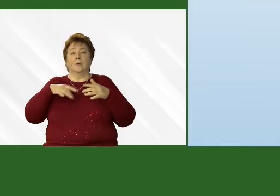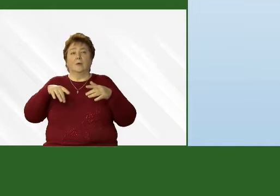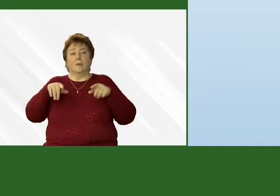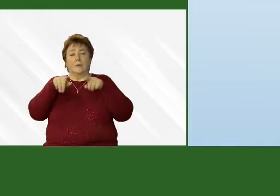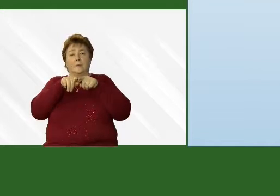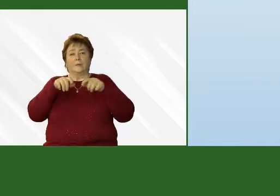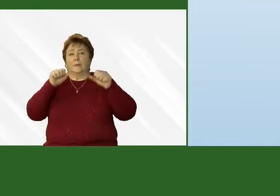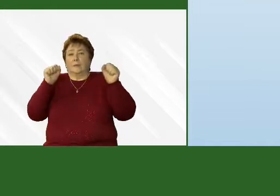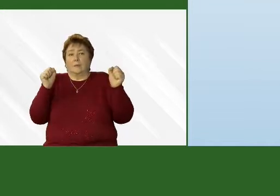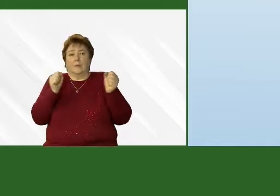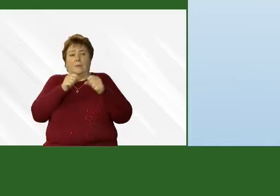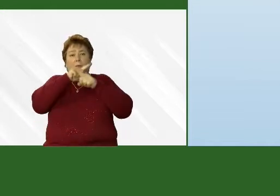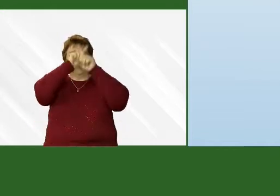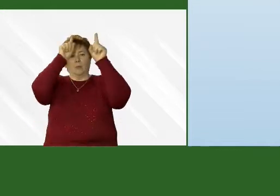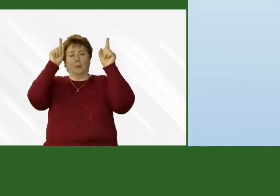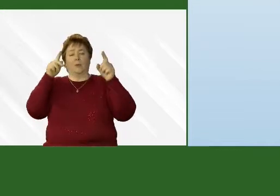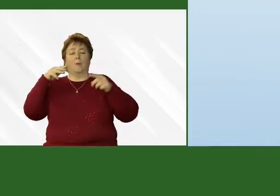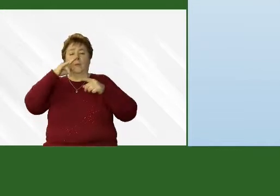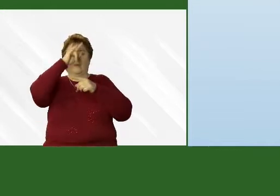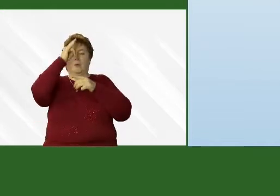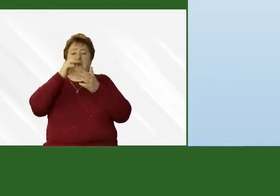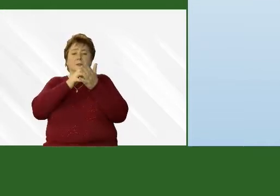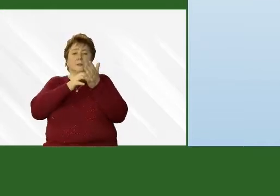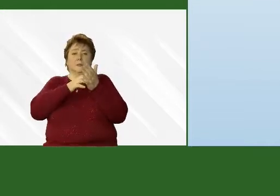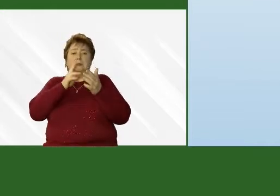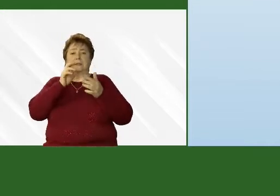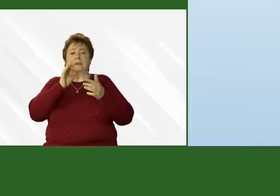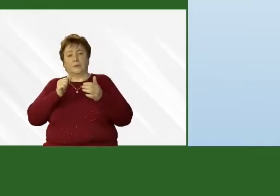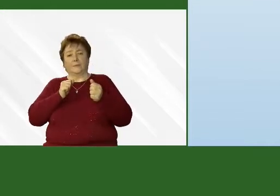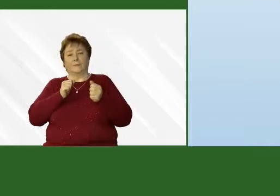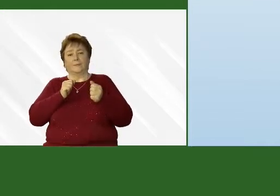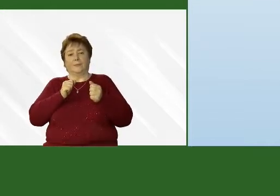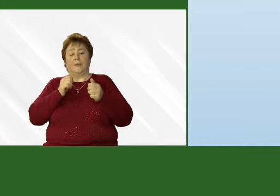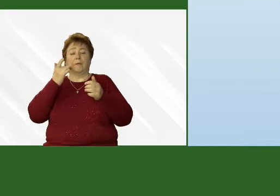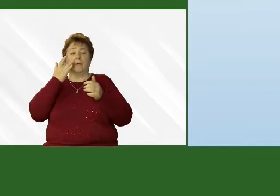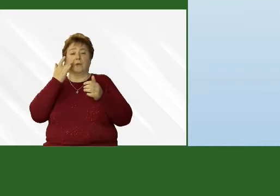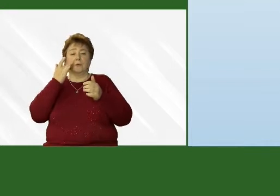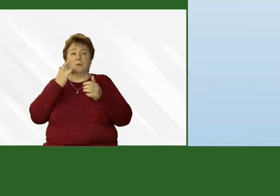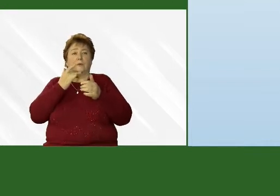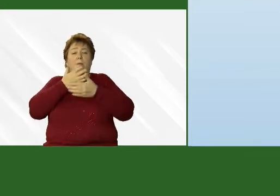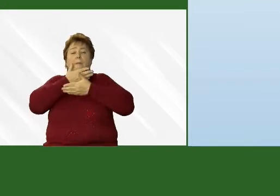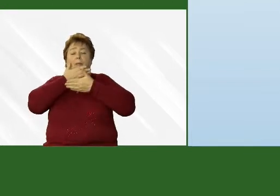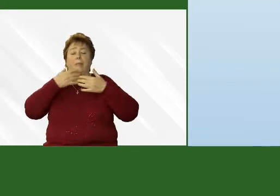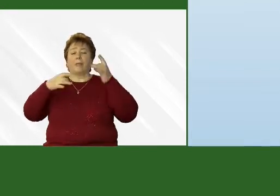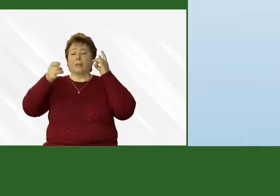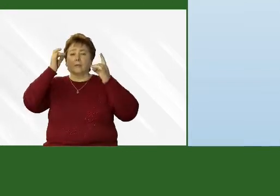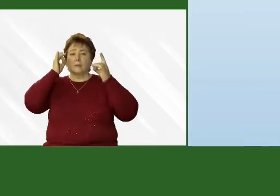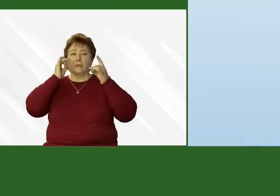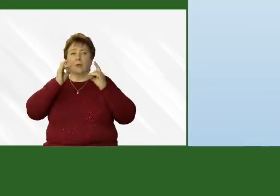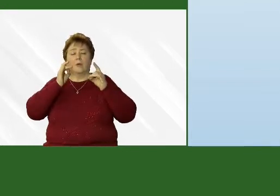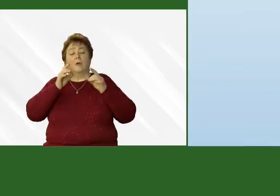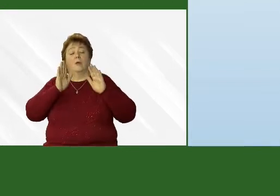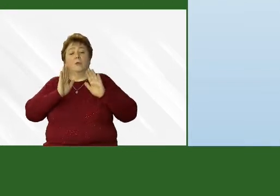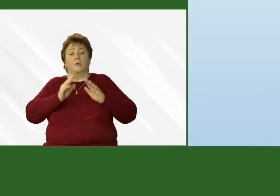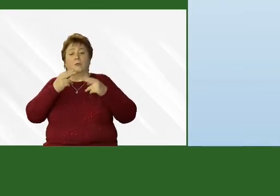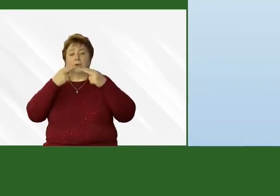почти космический холод в сочетании с недостатком кислорода, в котором нет никаких звуков, кроме